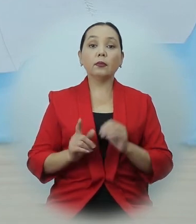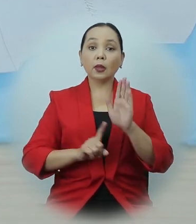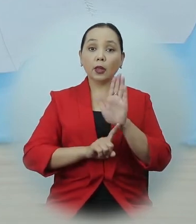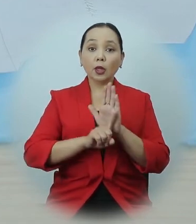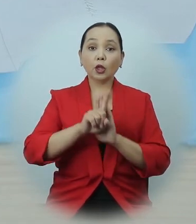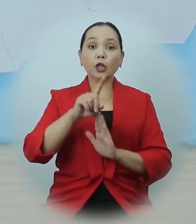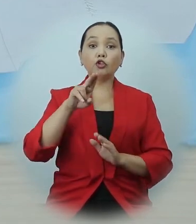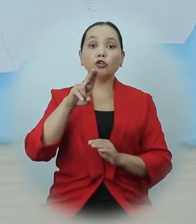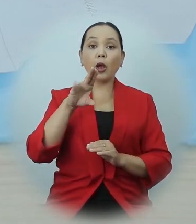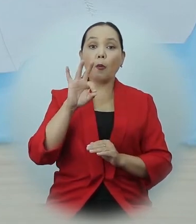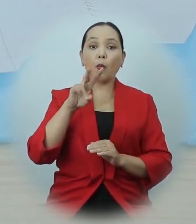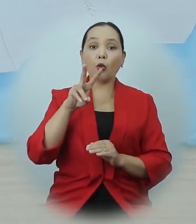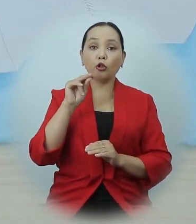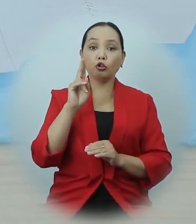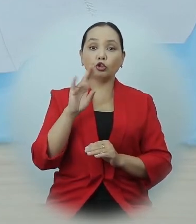Начинаем с полочки изделия.